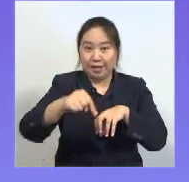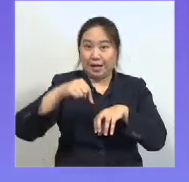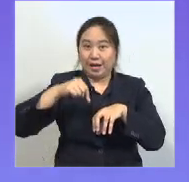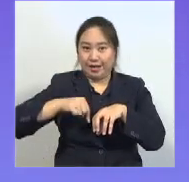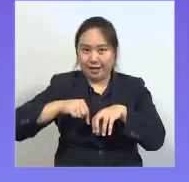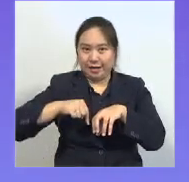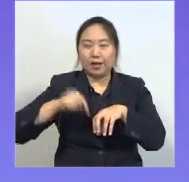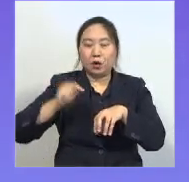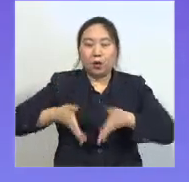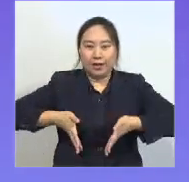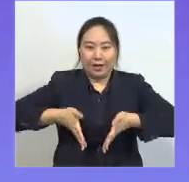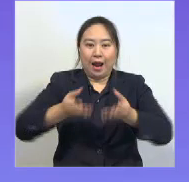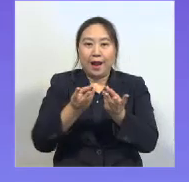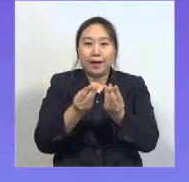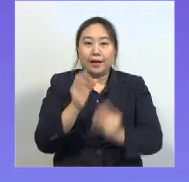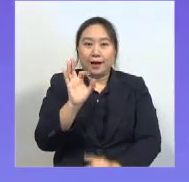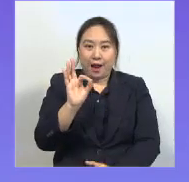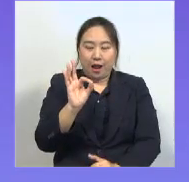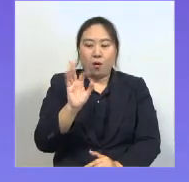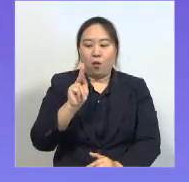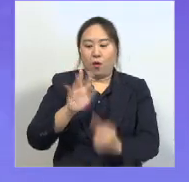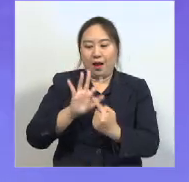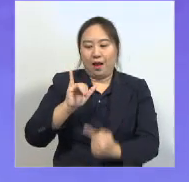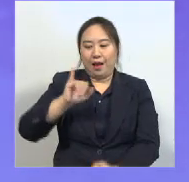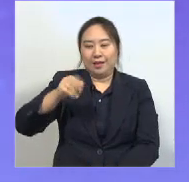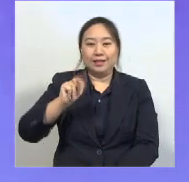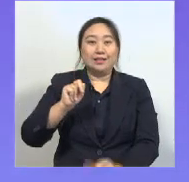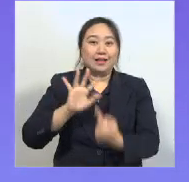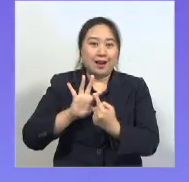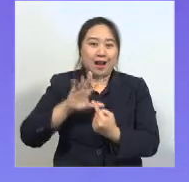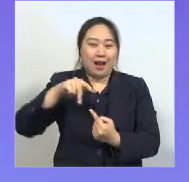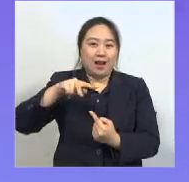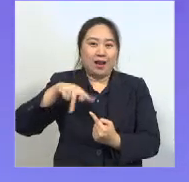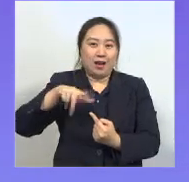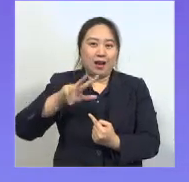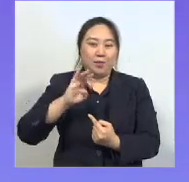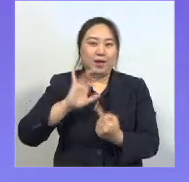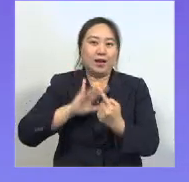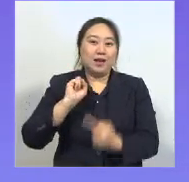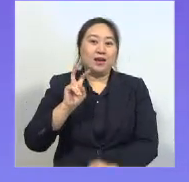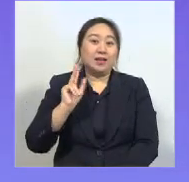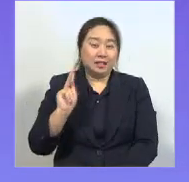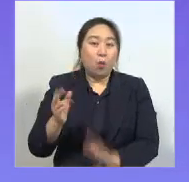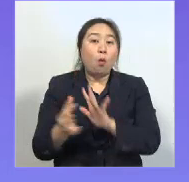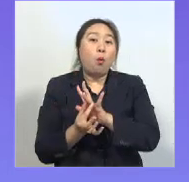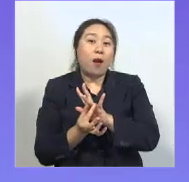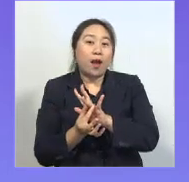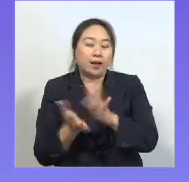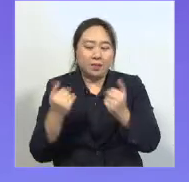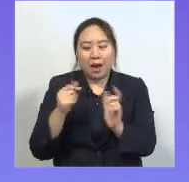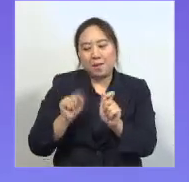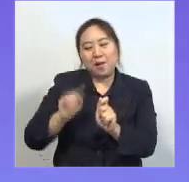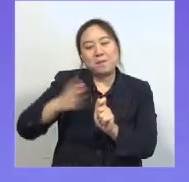ก็ต่อเนื่องจากทางหลวงหมายเลข9สายกาญจนาภิเษกถนนวงแหวนรอบนอกด้านตะวันตกก็จะผ่านพื้นที่อำเภอบาง